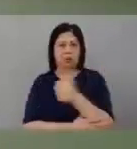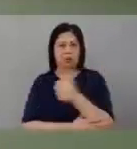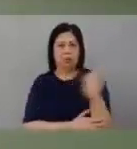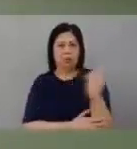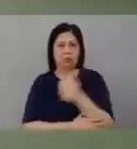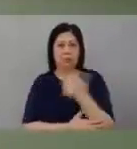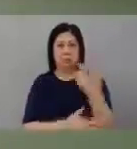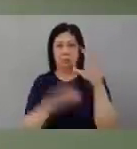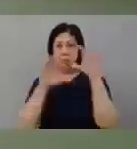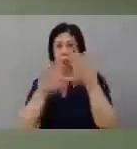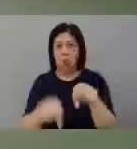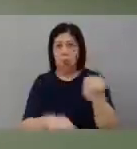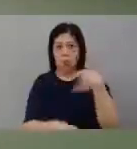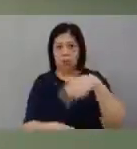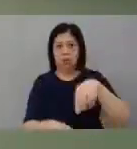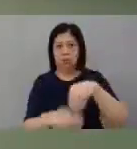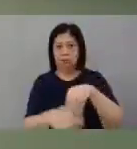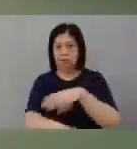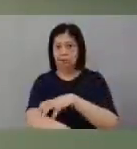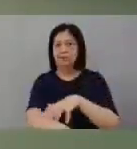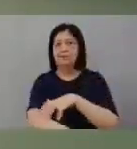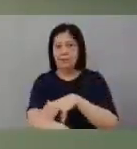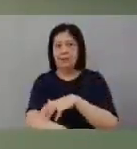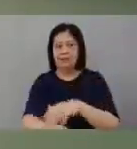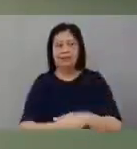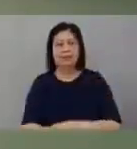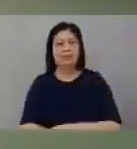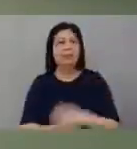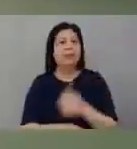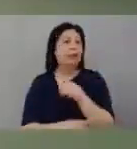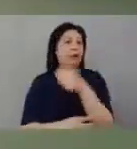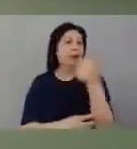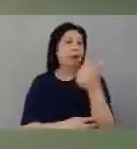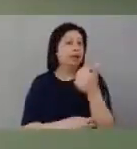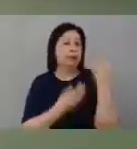be kind, and you can never go wrong with kindness. This